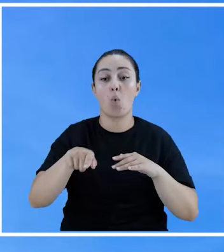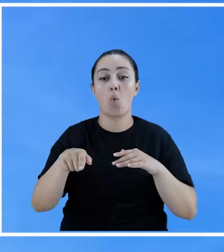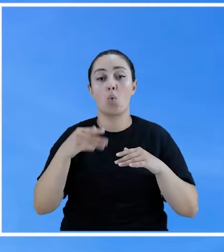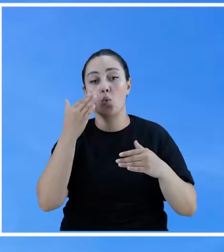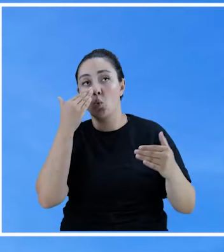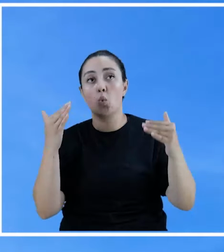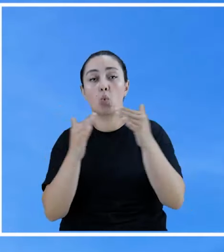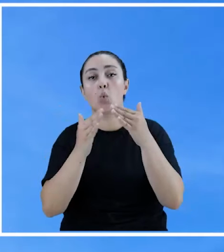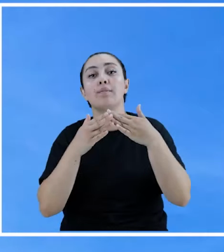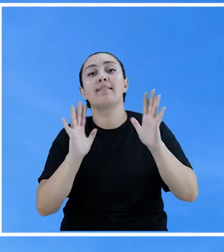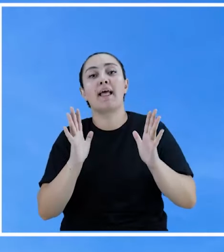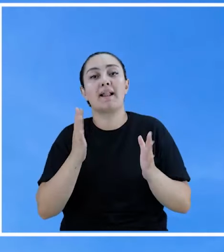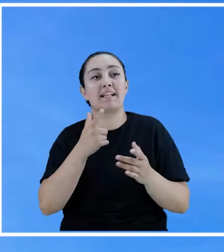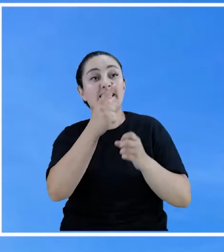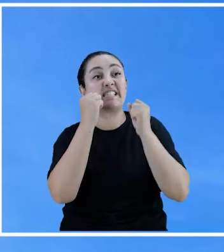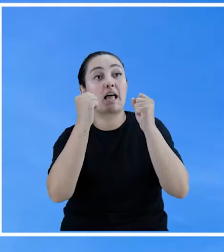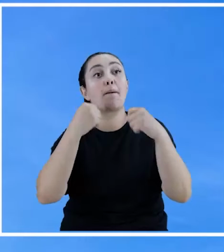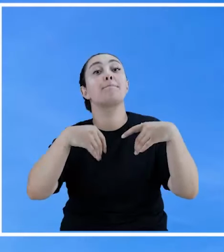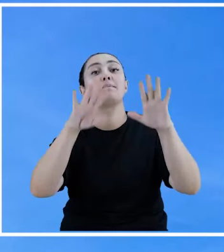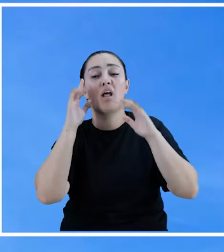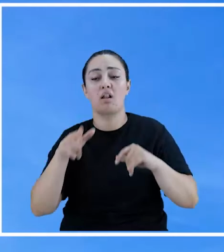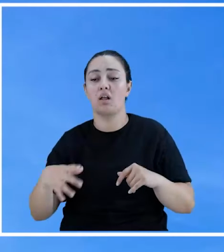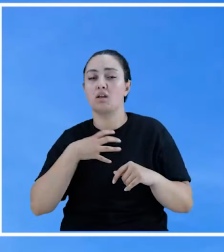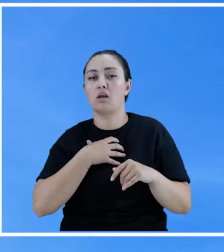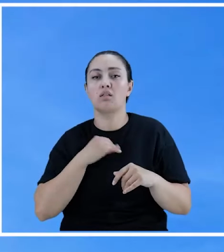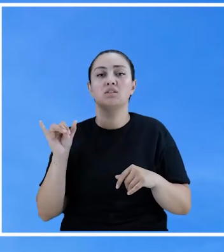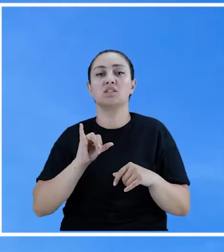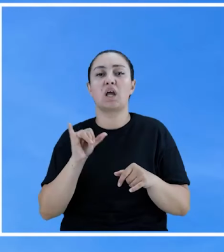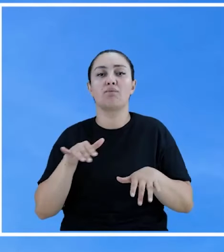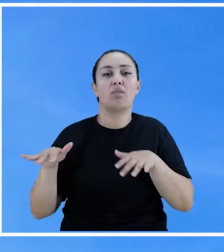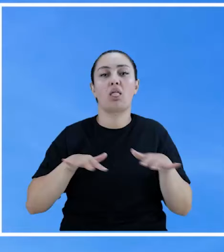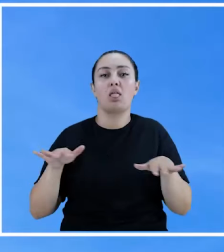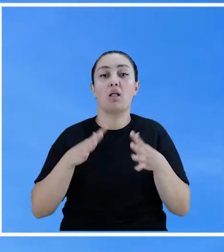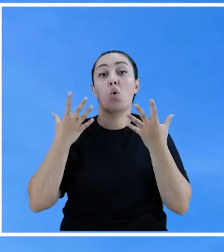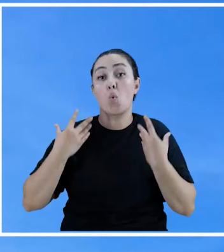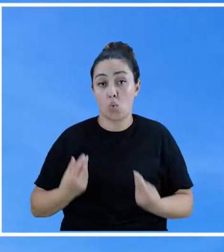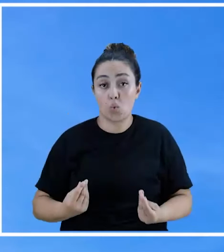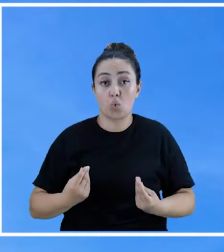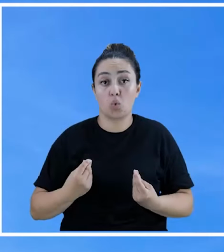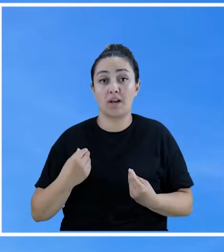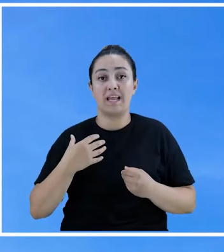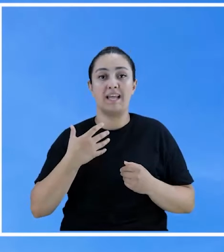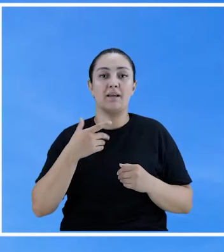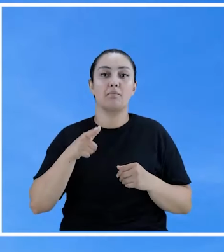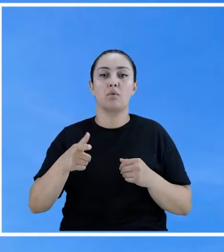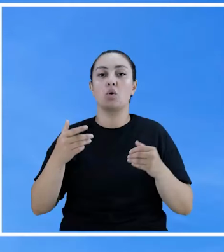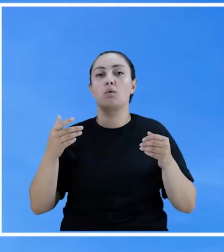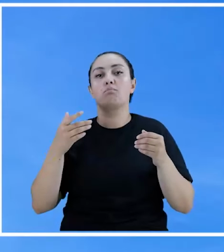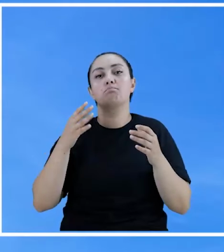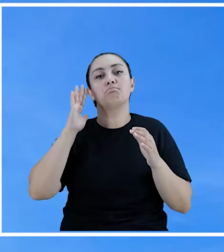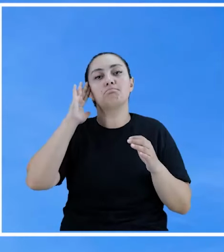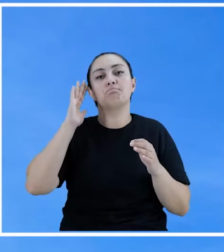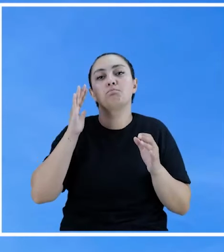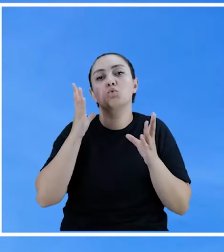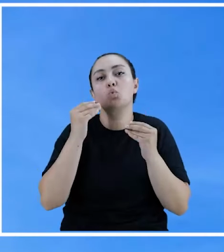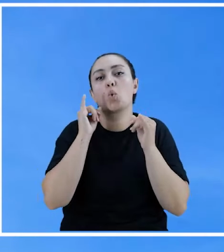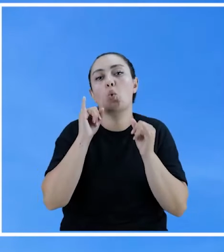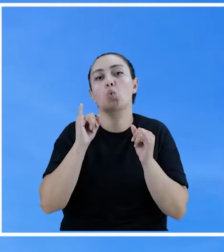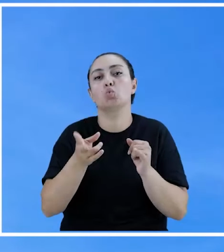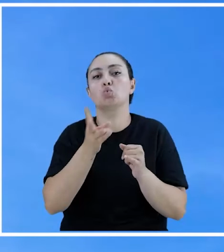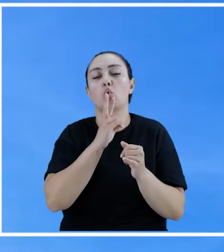karşılık veremez. Yapı sağlam olsa da bir devrilmeye, bir oturmaya, bir yan yatmaya maruz